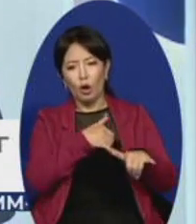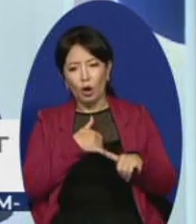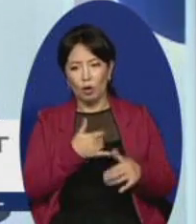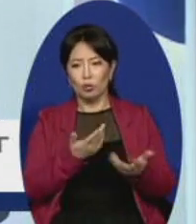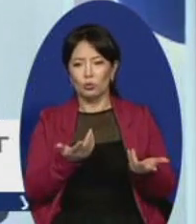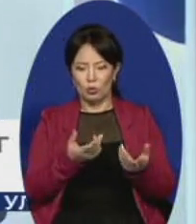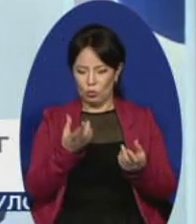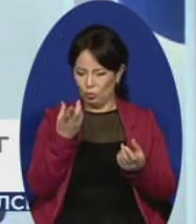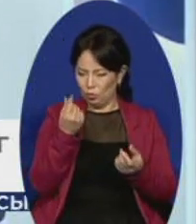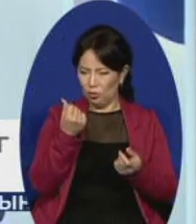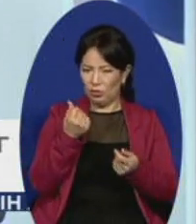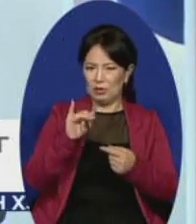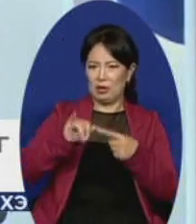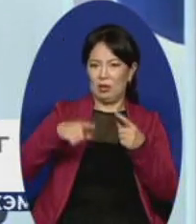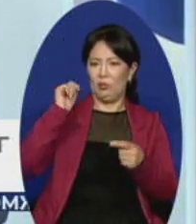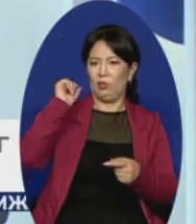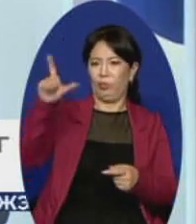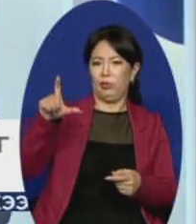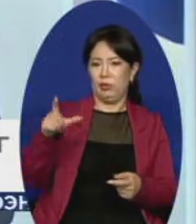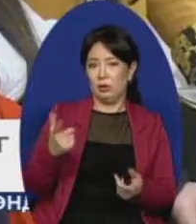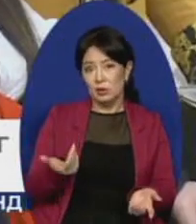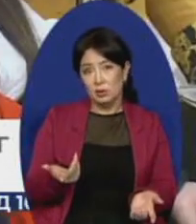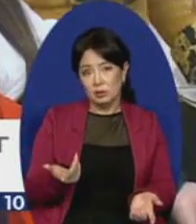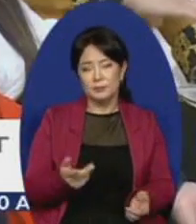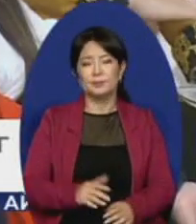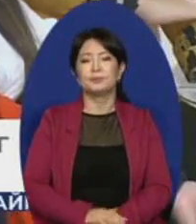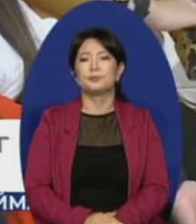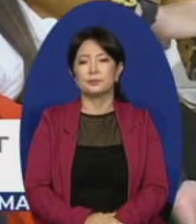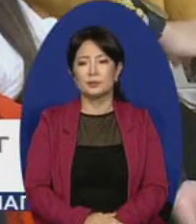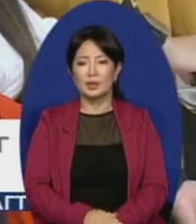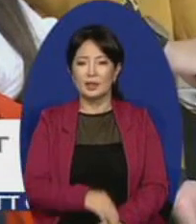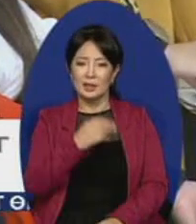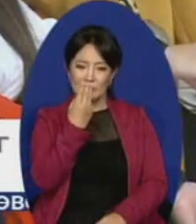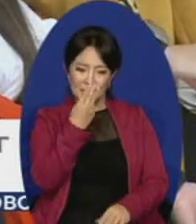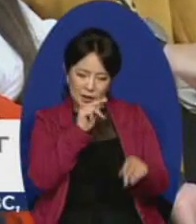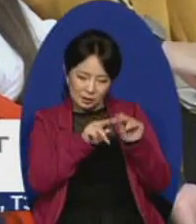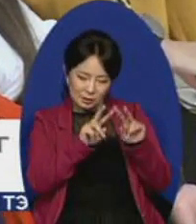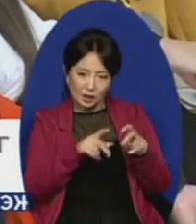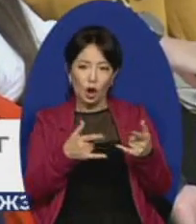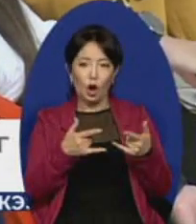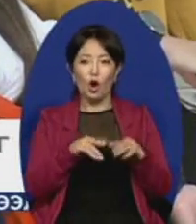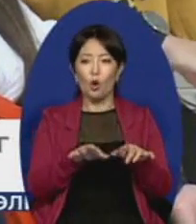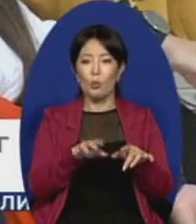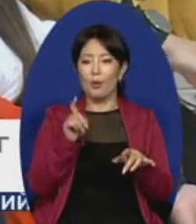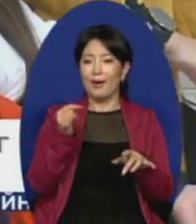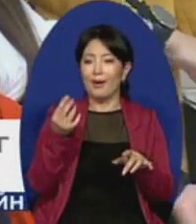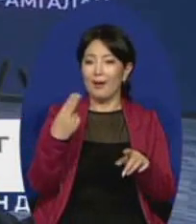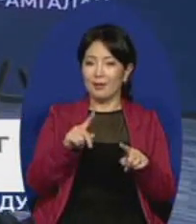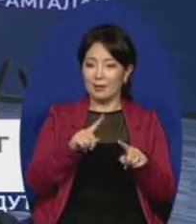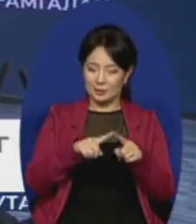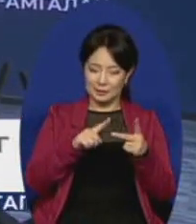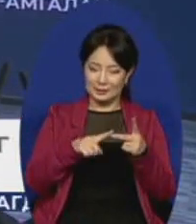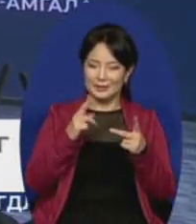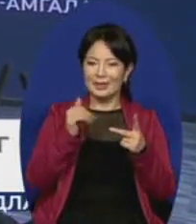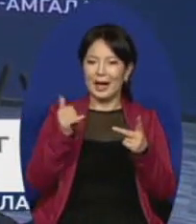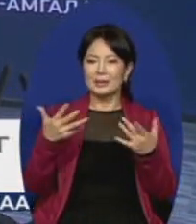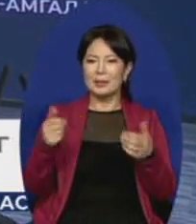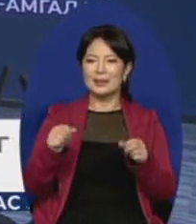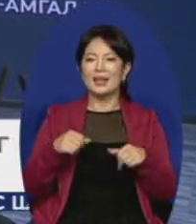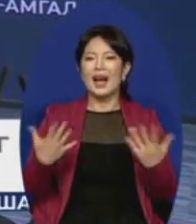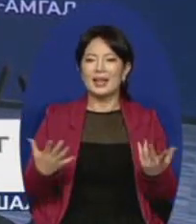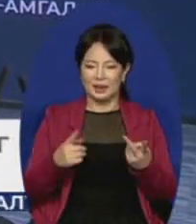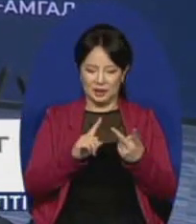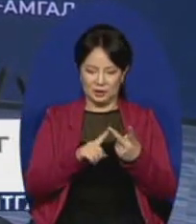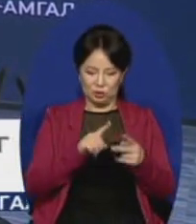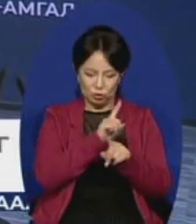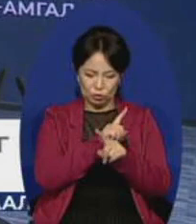одоо мөнгөөр хэмжихгүй хор хохирлууд гарна. Энийг та бүхэн бүгдээрээ мэдж байгаа. Шалгалтын явцад компьютерийн хаард дуулан цаасан материал алдагдсан зөрчил